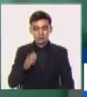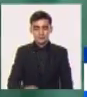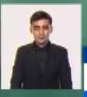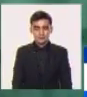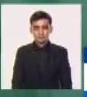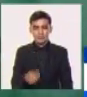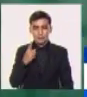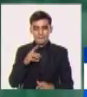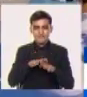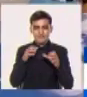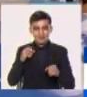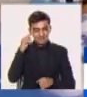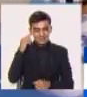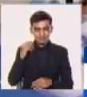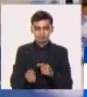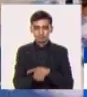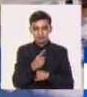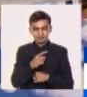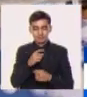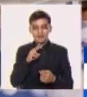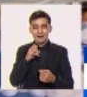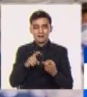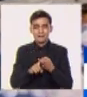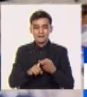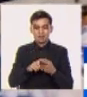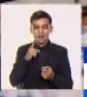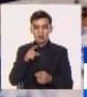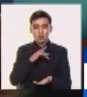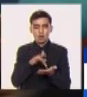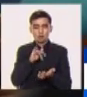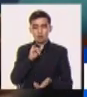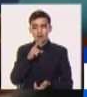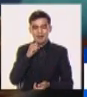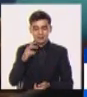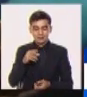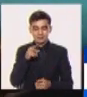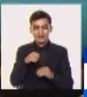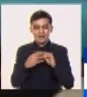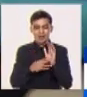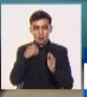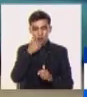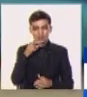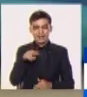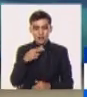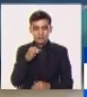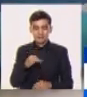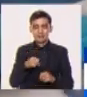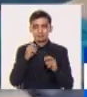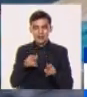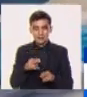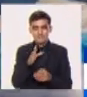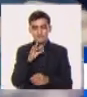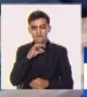Впервые китайские власти заявили о вспышке коронавирусной инфекции в городе Ухань в декабре 2019 года. Однако теперь специалисты ВОЗ